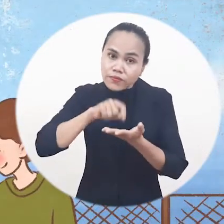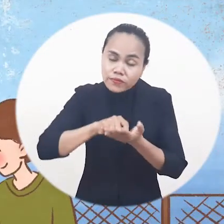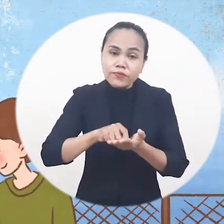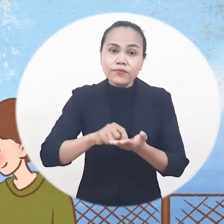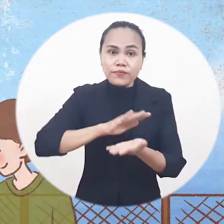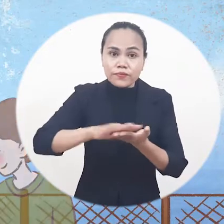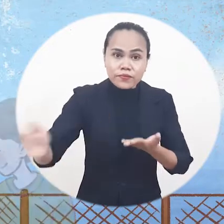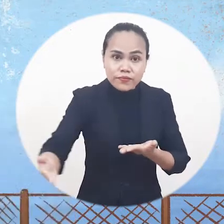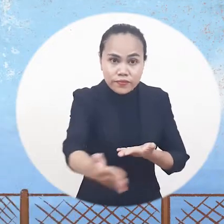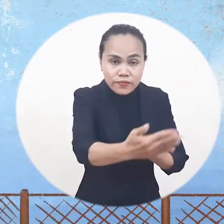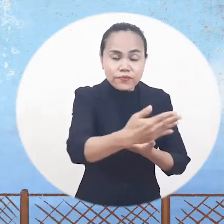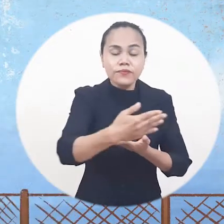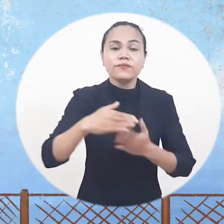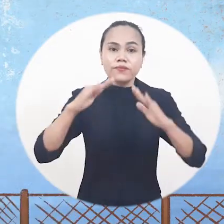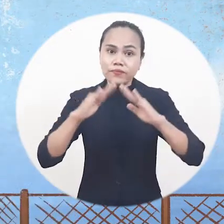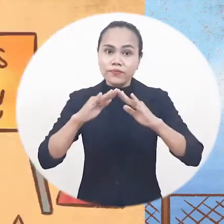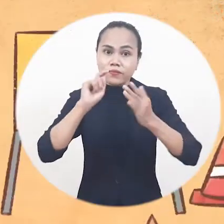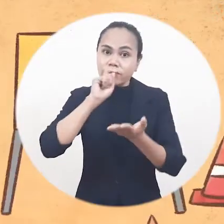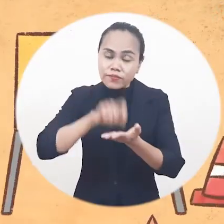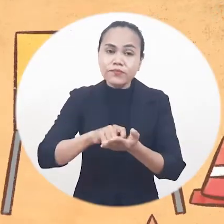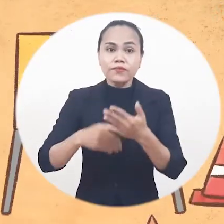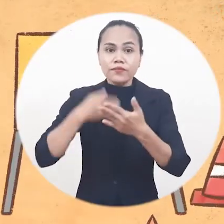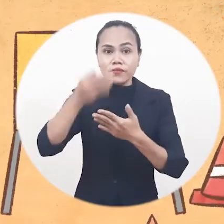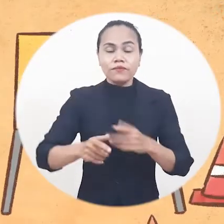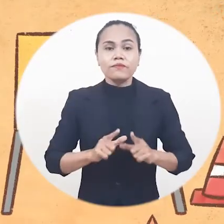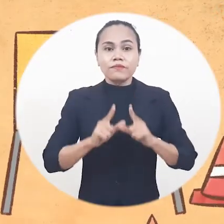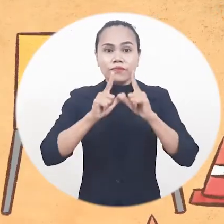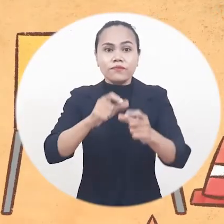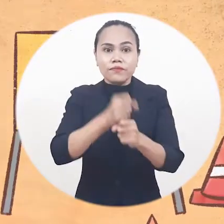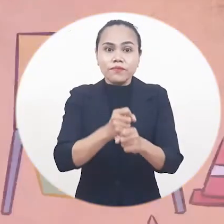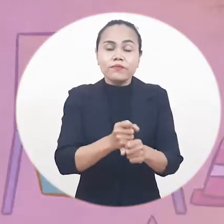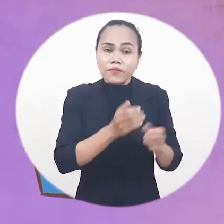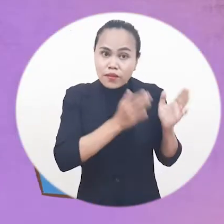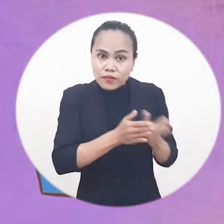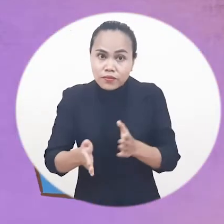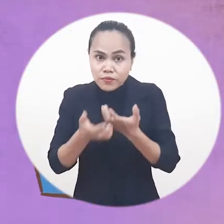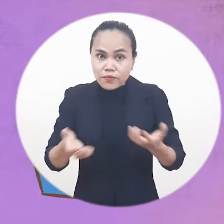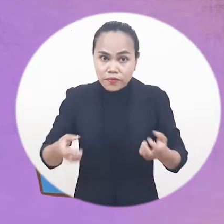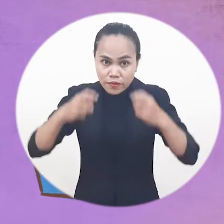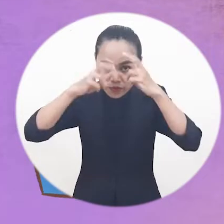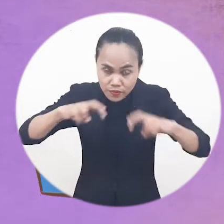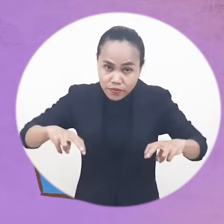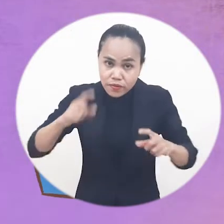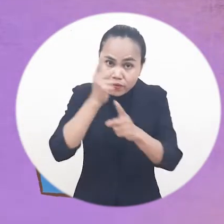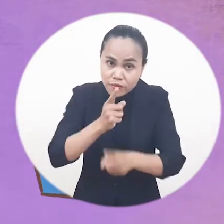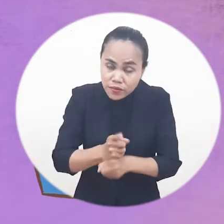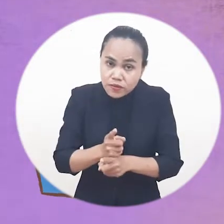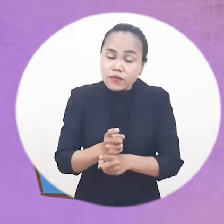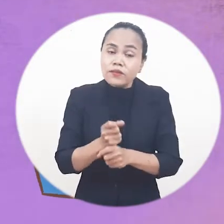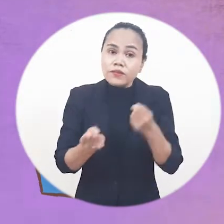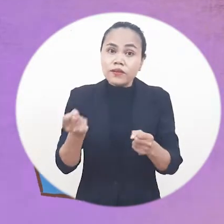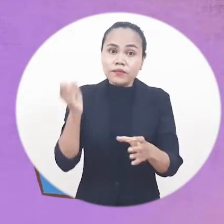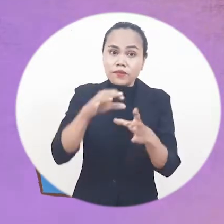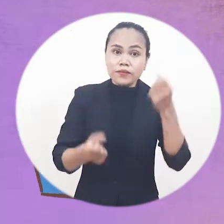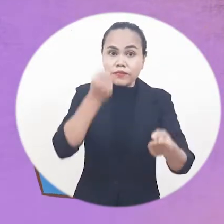ลูการวไ ที่